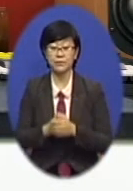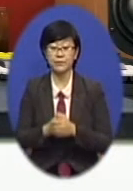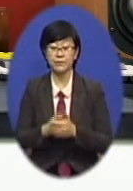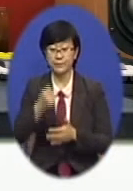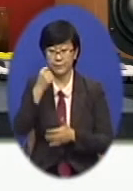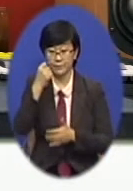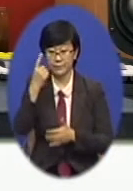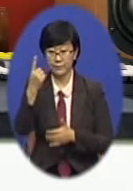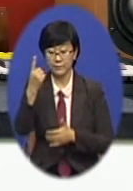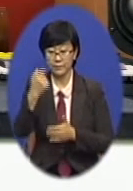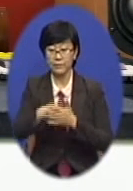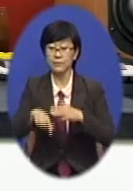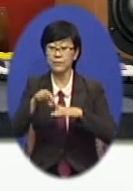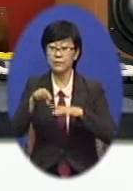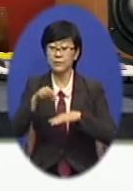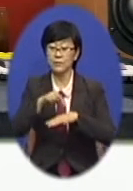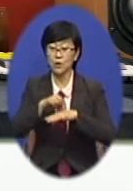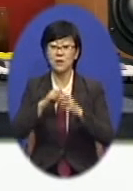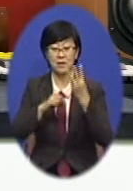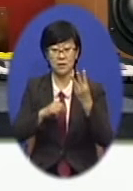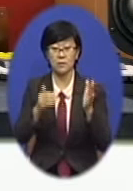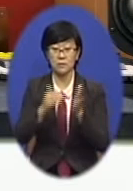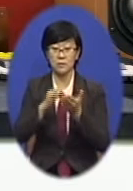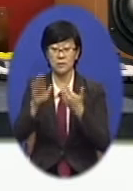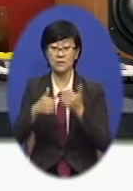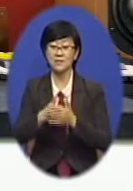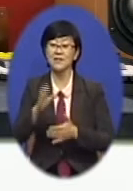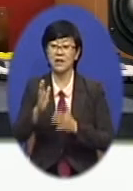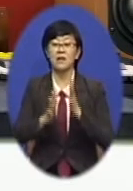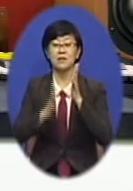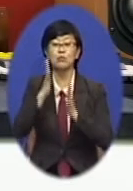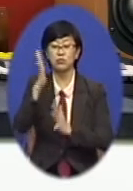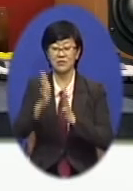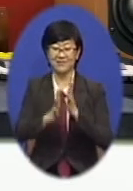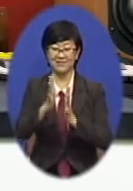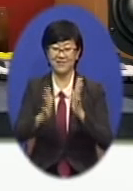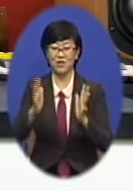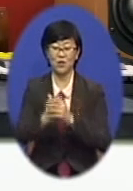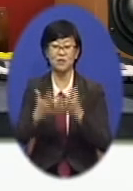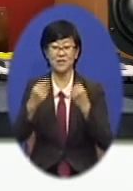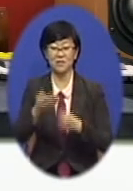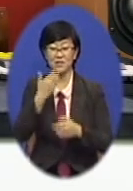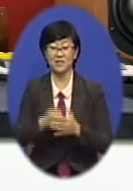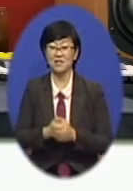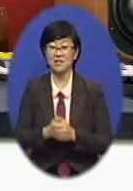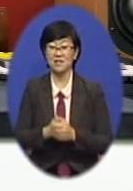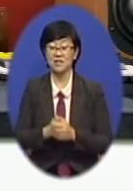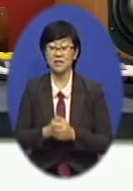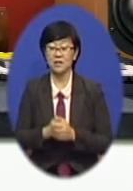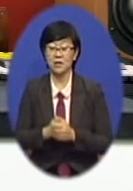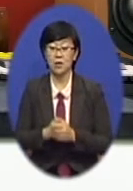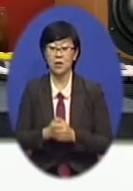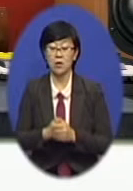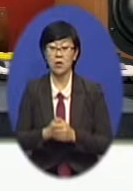한 달에 이제 고기 한 세 번째밖에 안 먹고 네, 다른 거 뭐 야채를 이제 많이 먹어요. 아니 궁금한 게 예, 예.